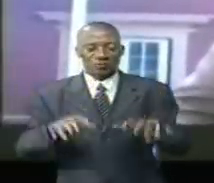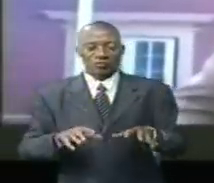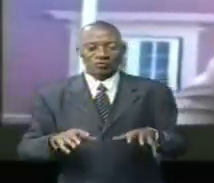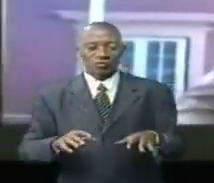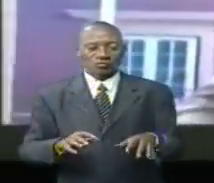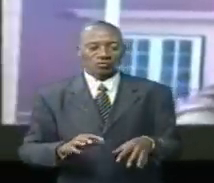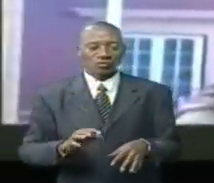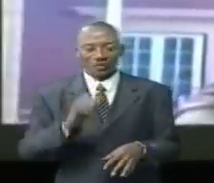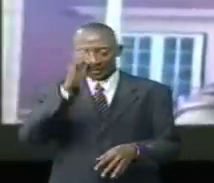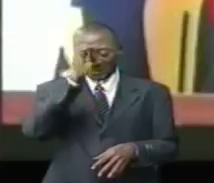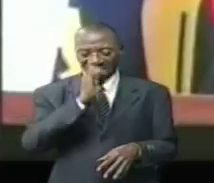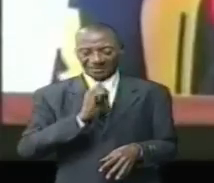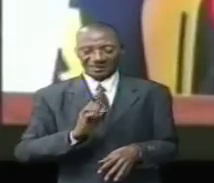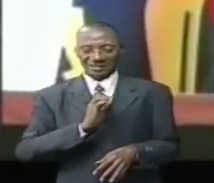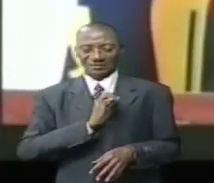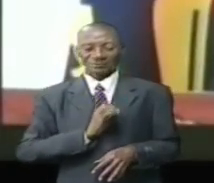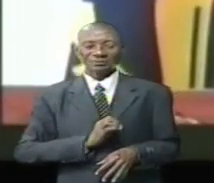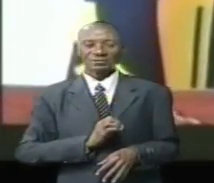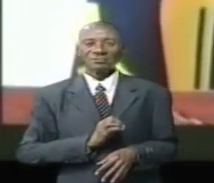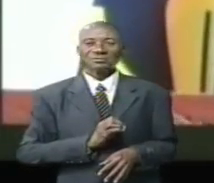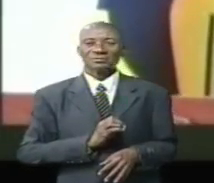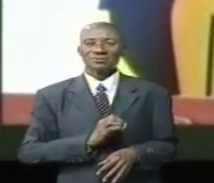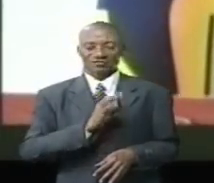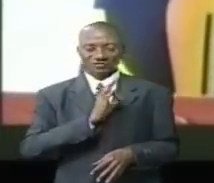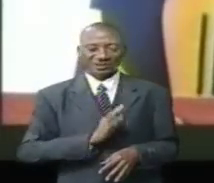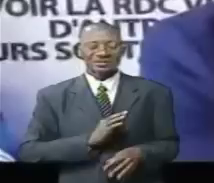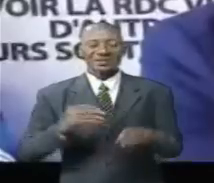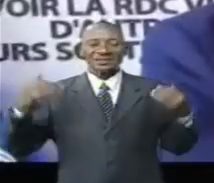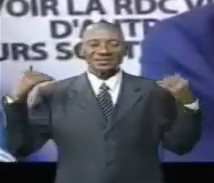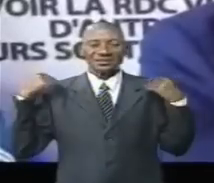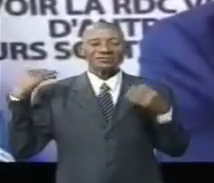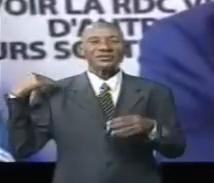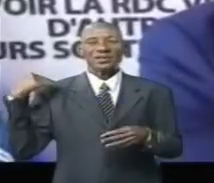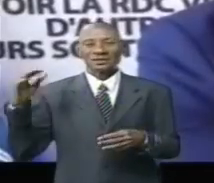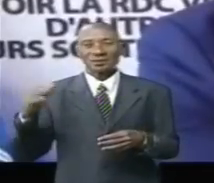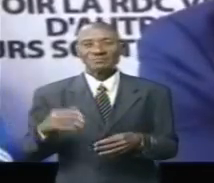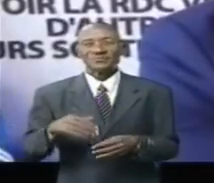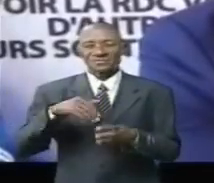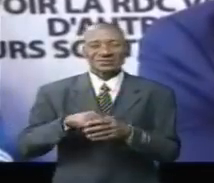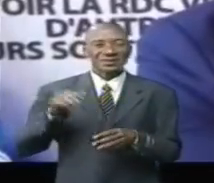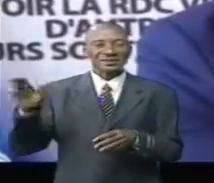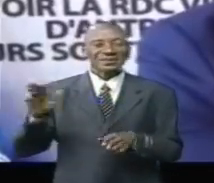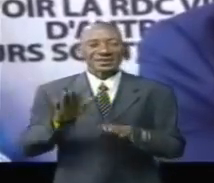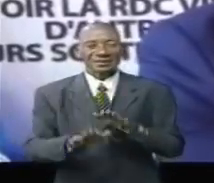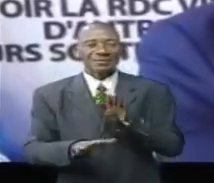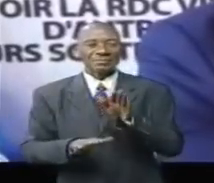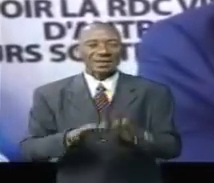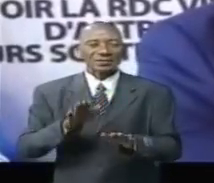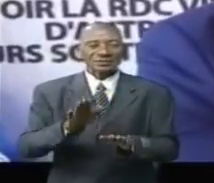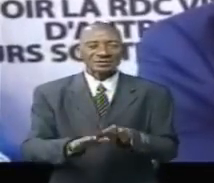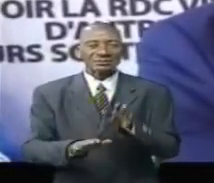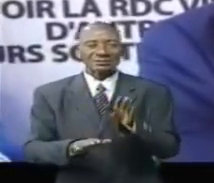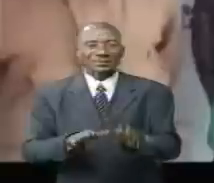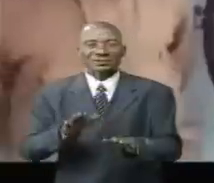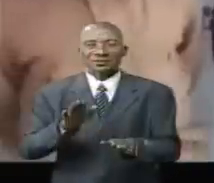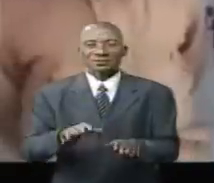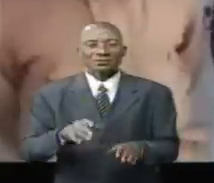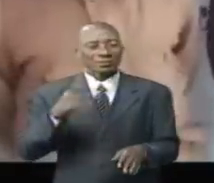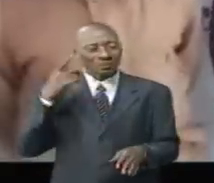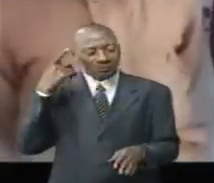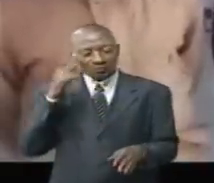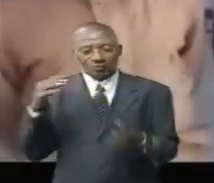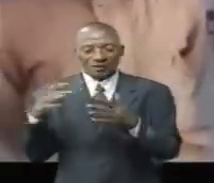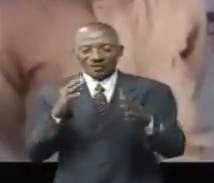Antoine Tshisekedi Tshilombo, chef de l'État, dans ses démarches diplomatiques pour mettre fin à cette